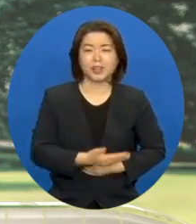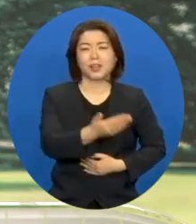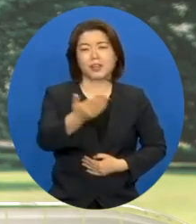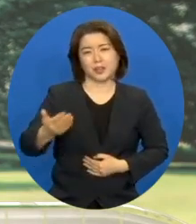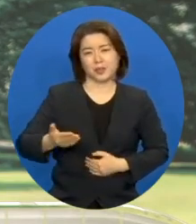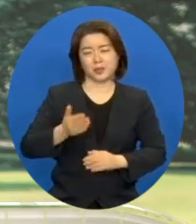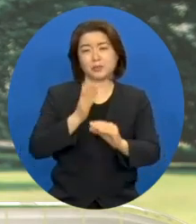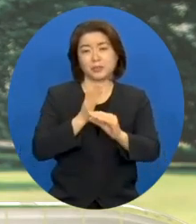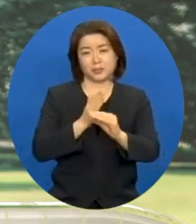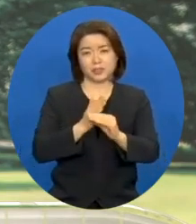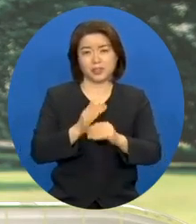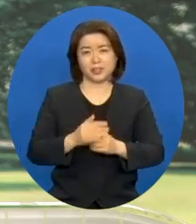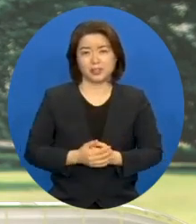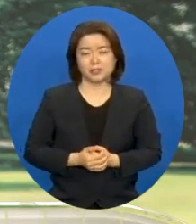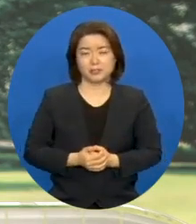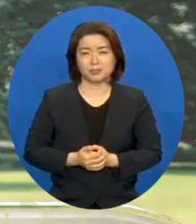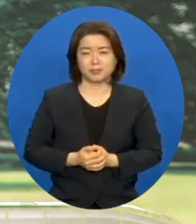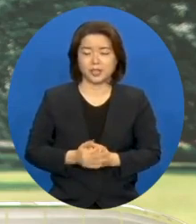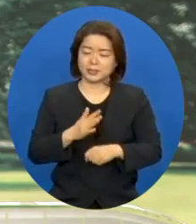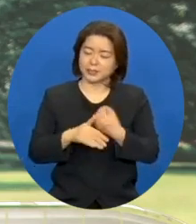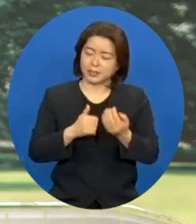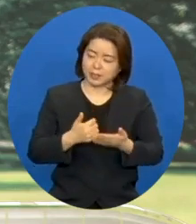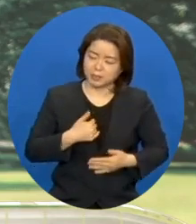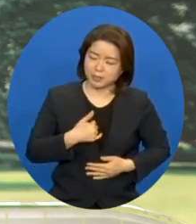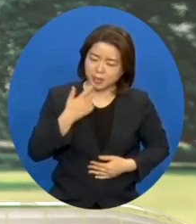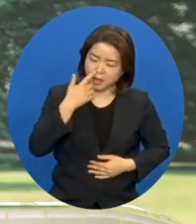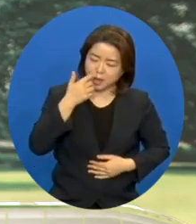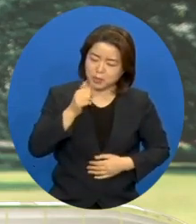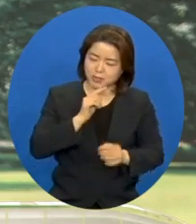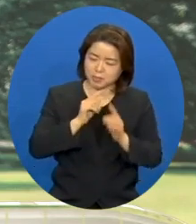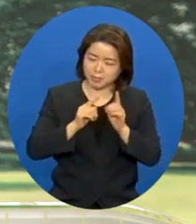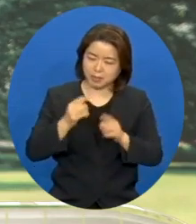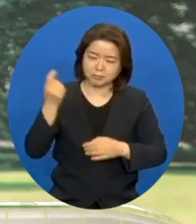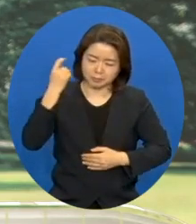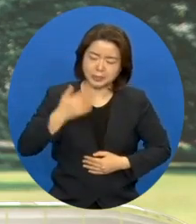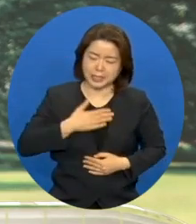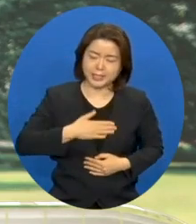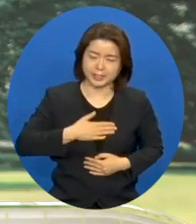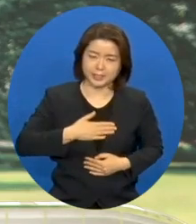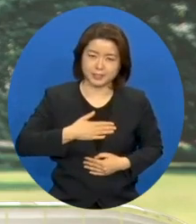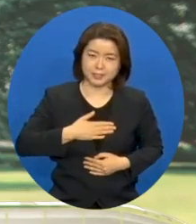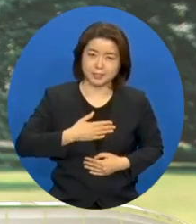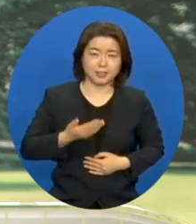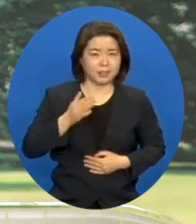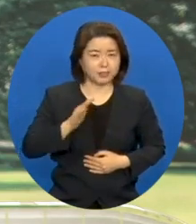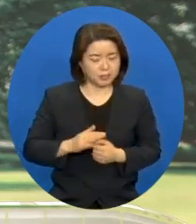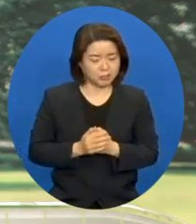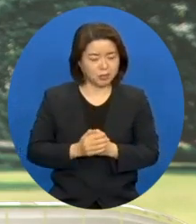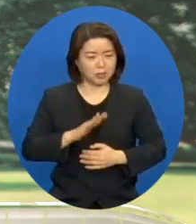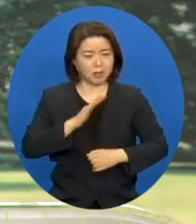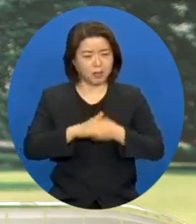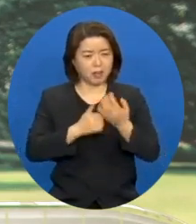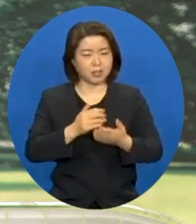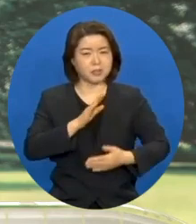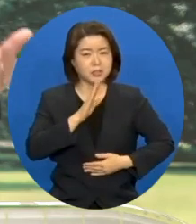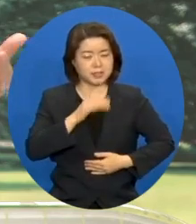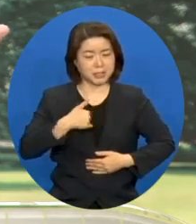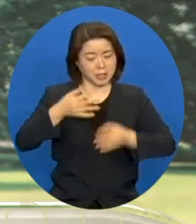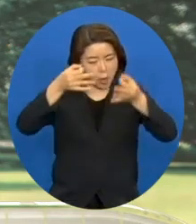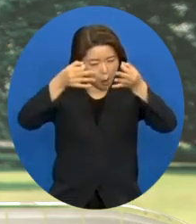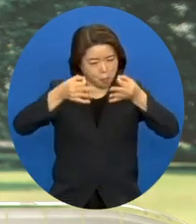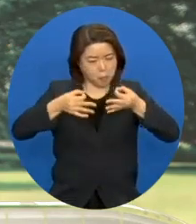여러분 중에는 하나님이 내 아버지라는 말씀은 내가 알기는 알지만 하나님이 진짜 나를 보시고